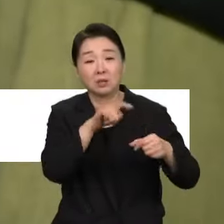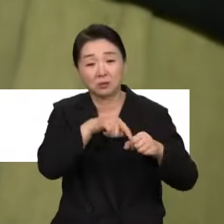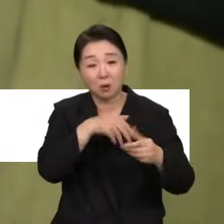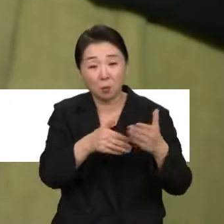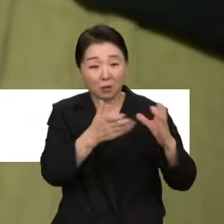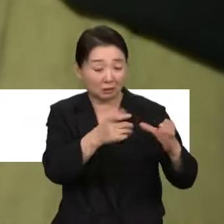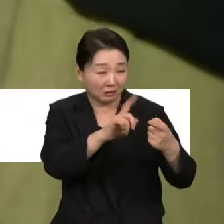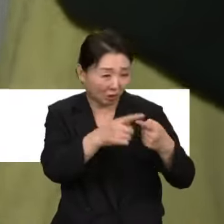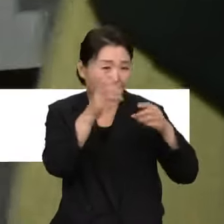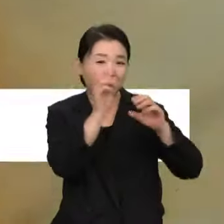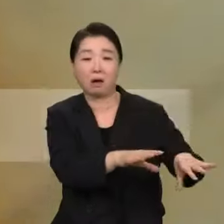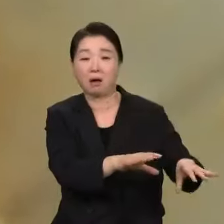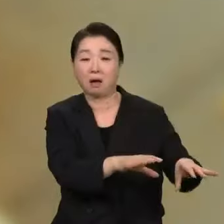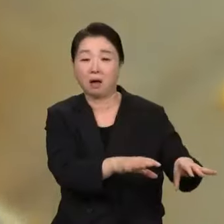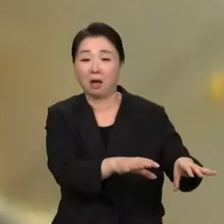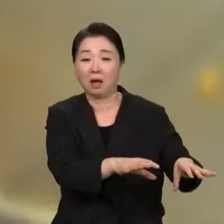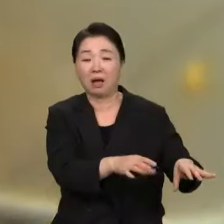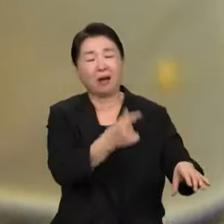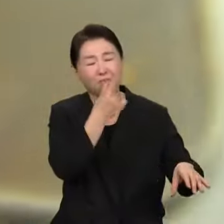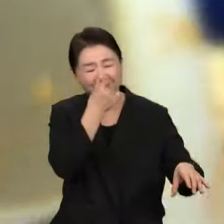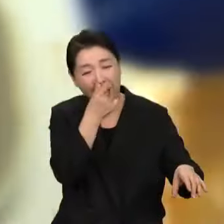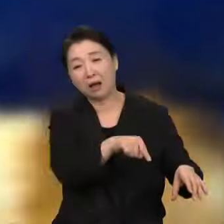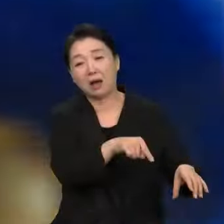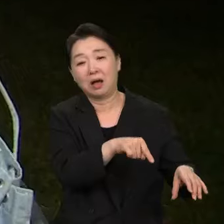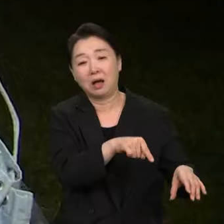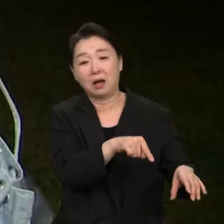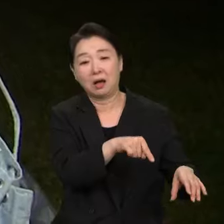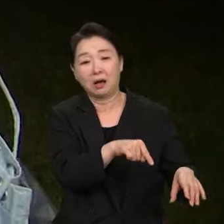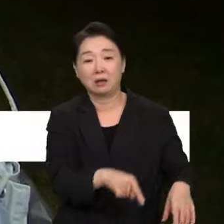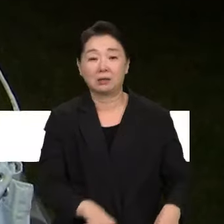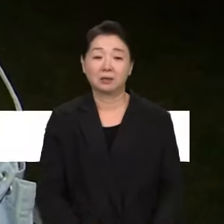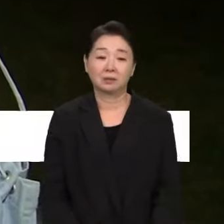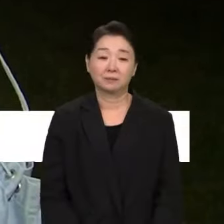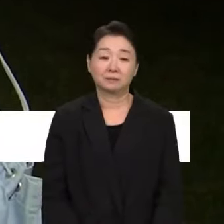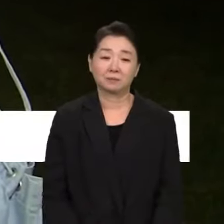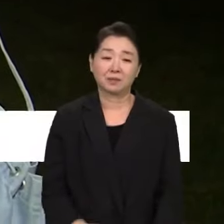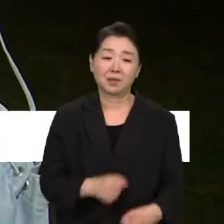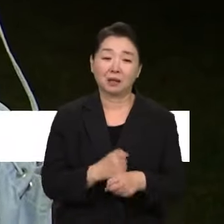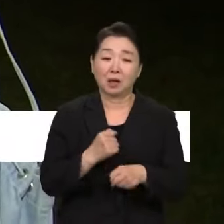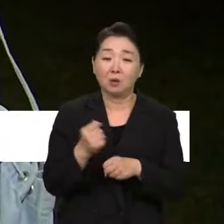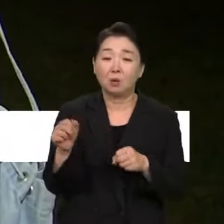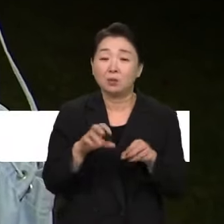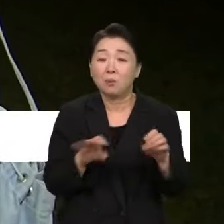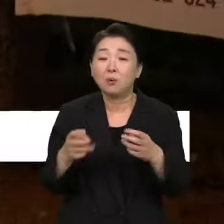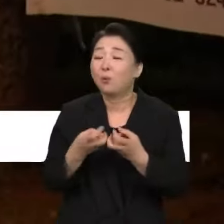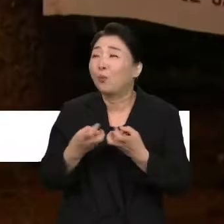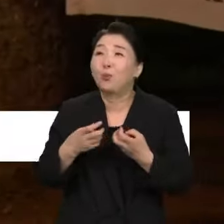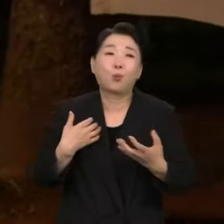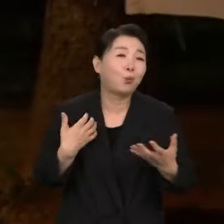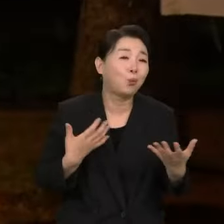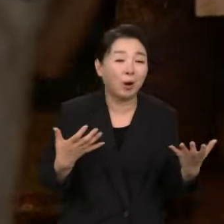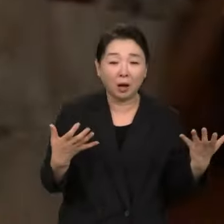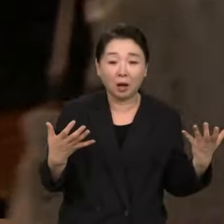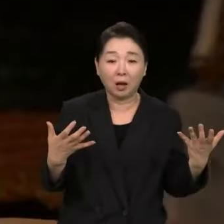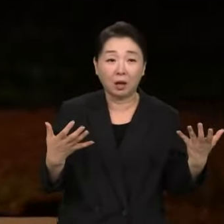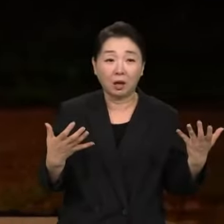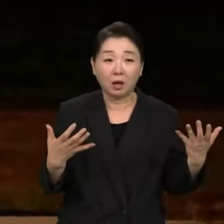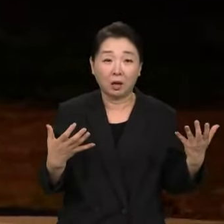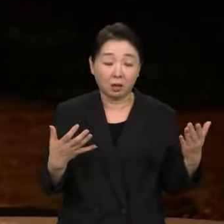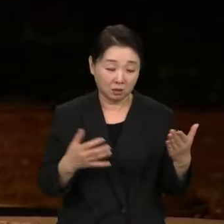담긴 채로 버려진 용기에 소주병도 나옵니다. 당황스러워요. 저도 어디다 버려야 될지 모르겠어요, 지금. 지난